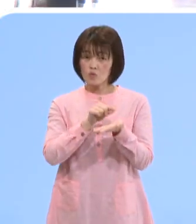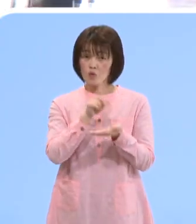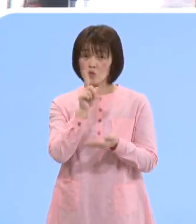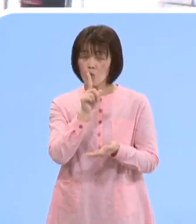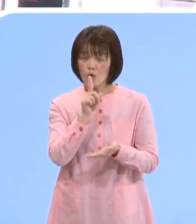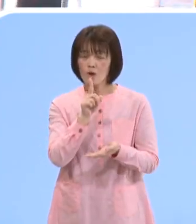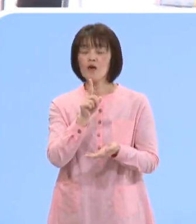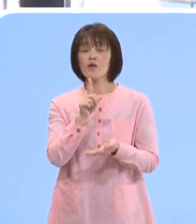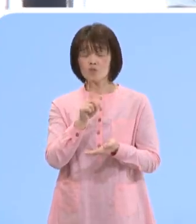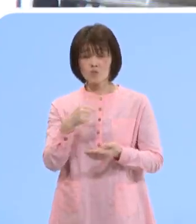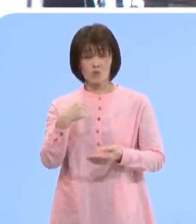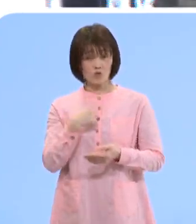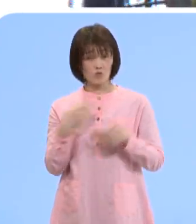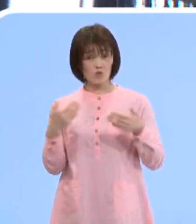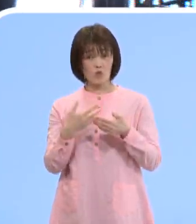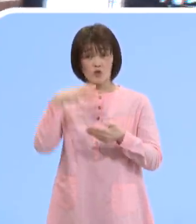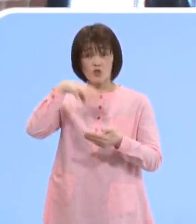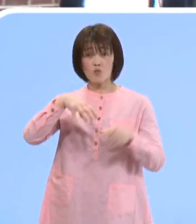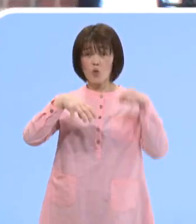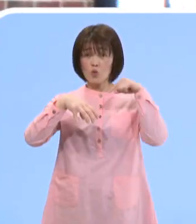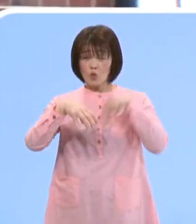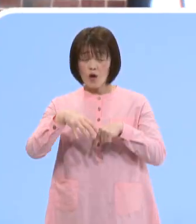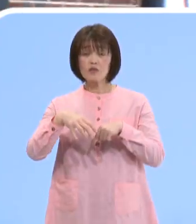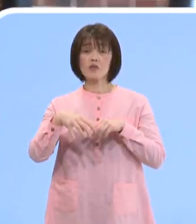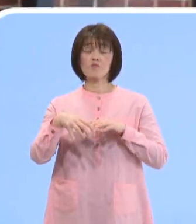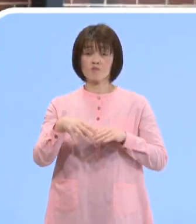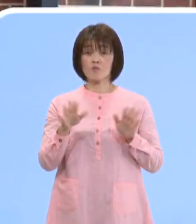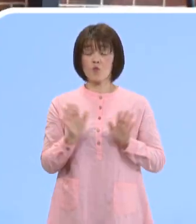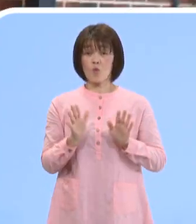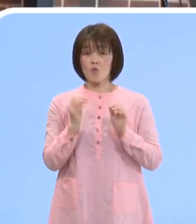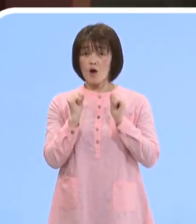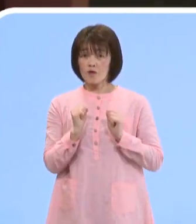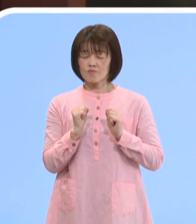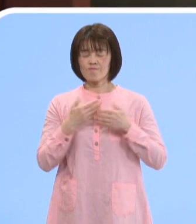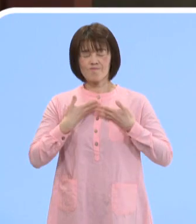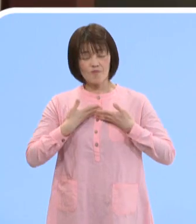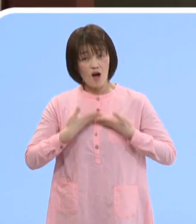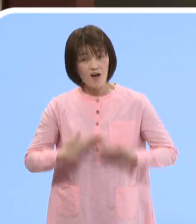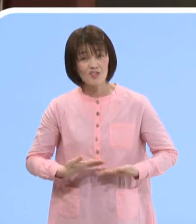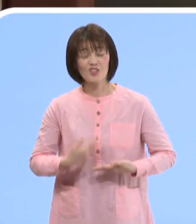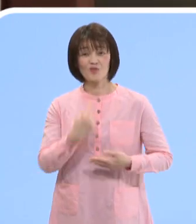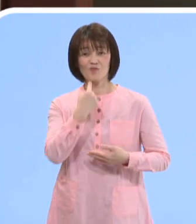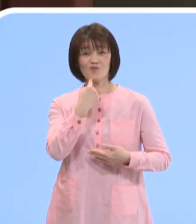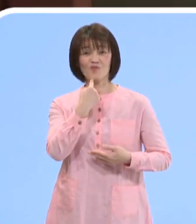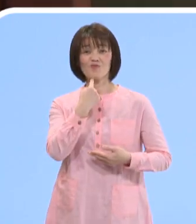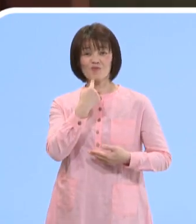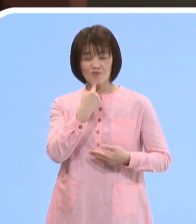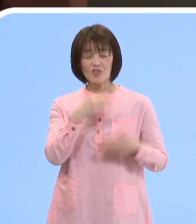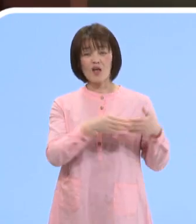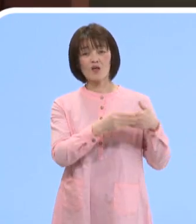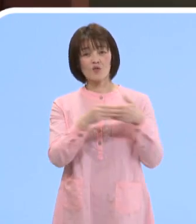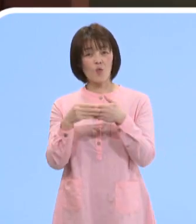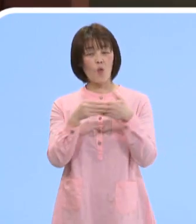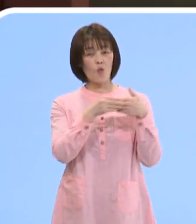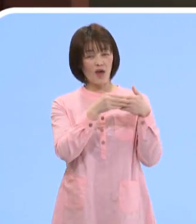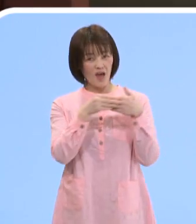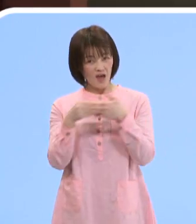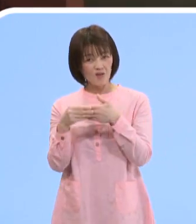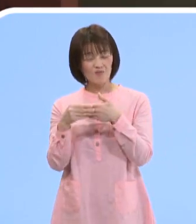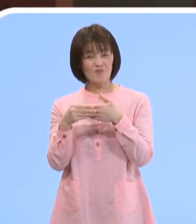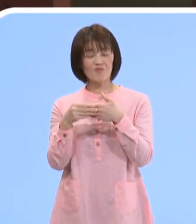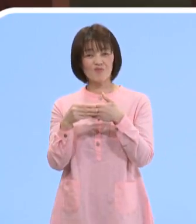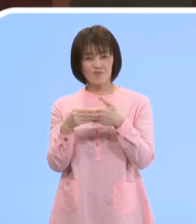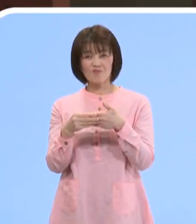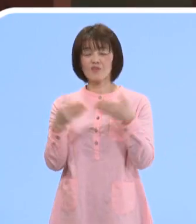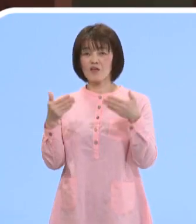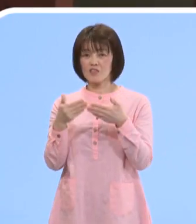そうですね、同じ建物内であるということで安心感がすごく大きいですし、あとは、送迎と仕事